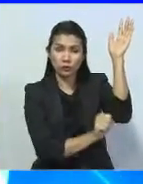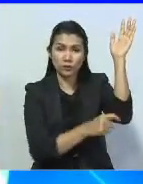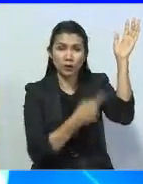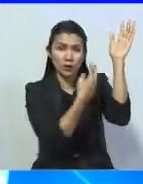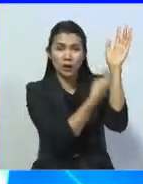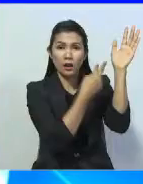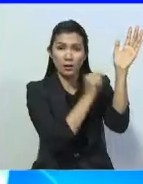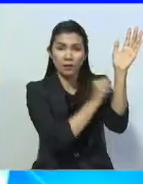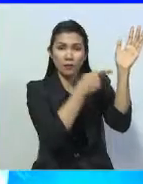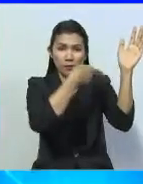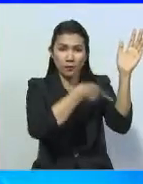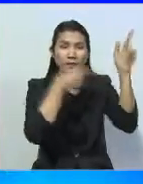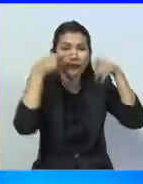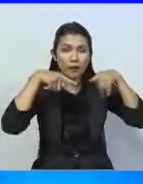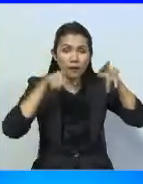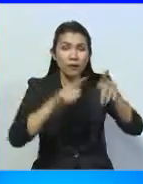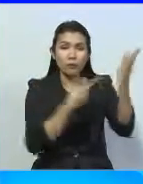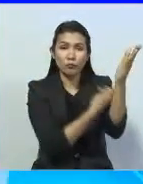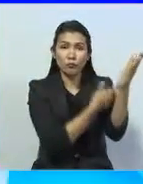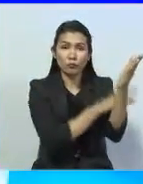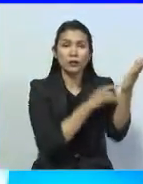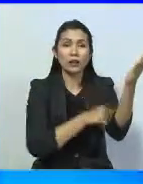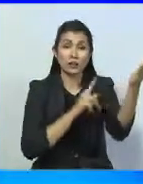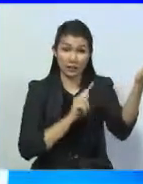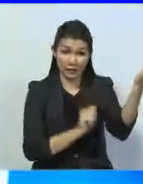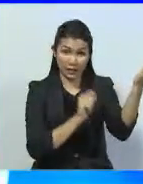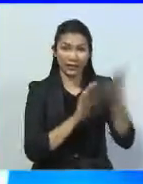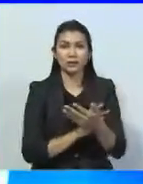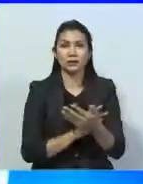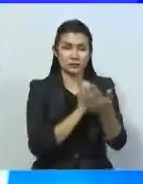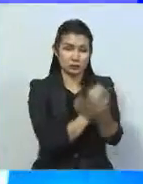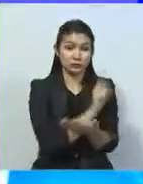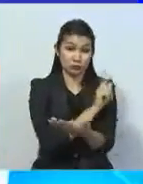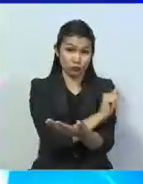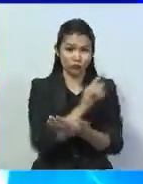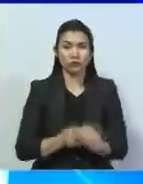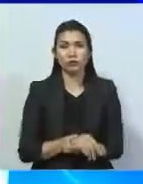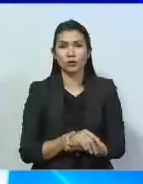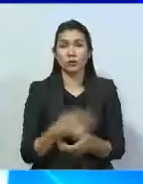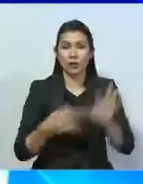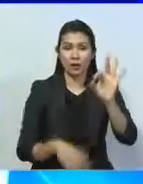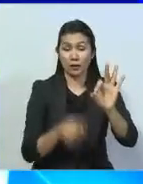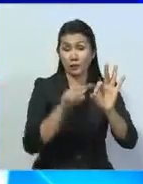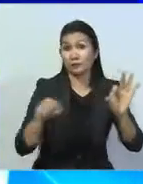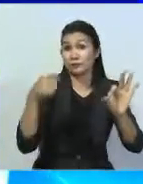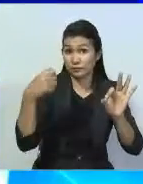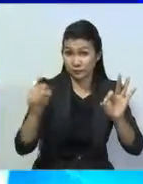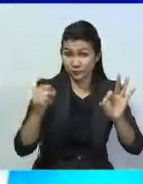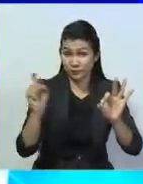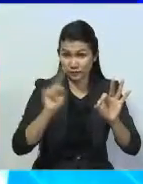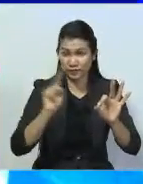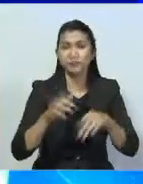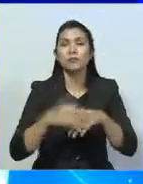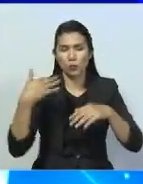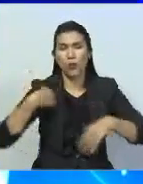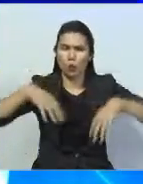ระนองพังงาภูเก็ตกระบี่ตรังแล้วก็ที่จังหวัดสตูลค่ะส่วนวันที่9ถึง10พฤศจิกายนนี้นะคะก็จะมีฝนต